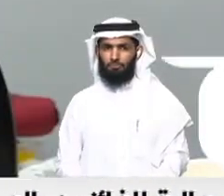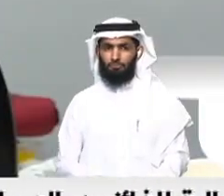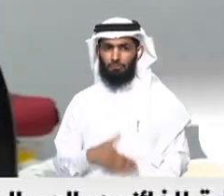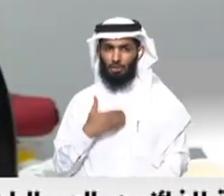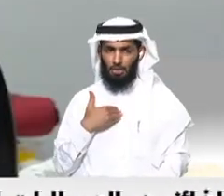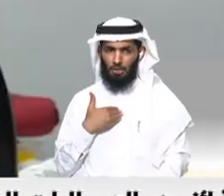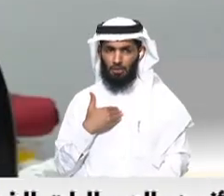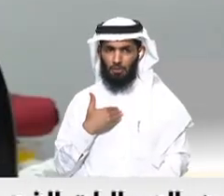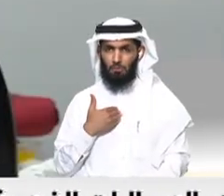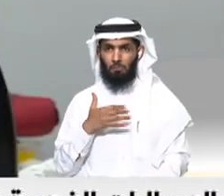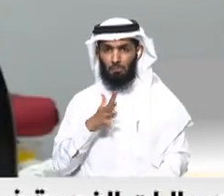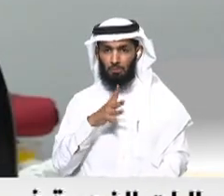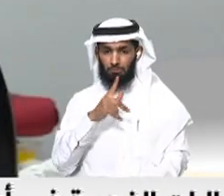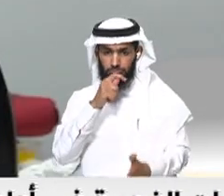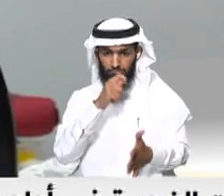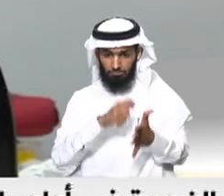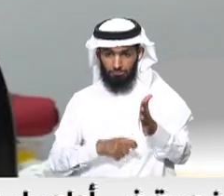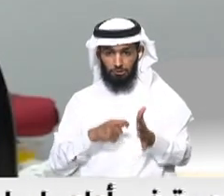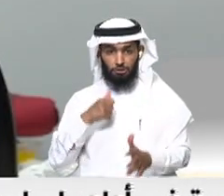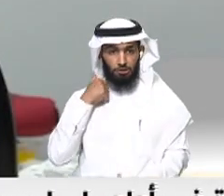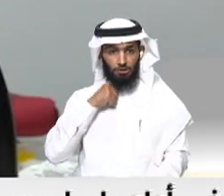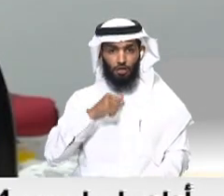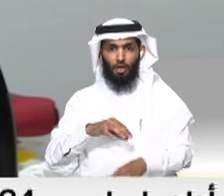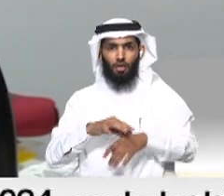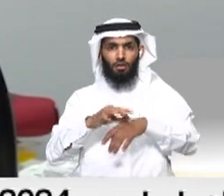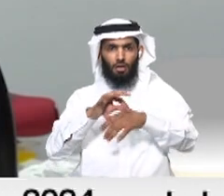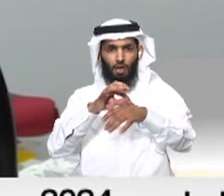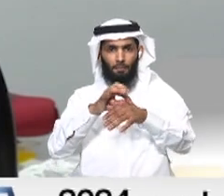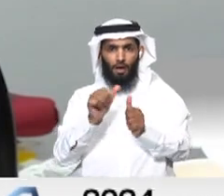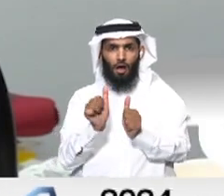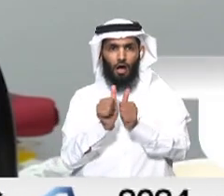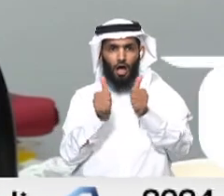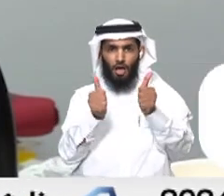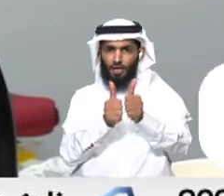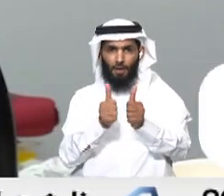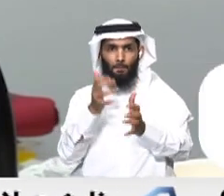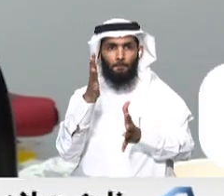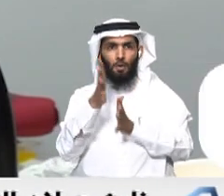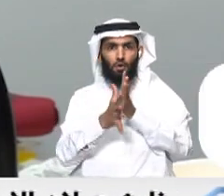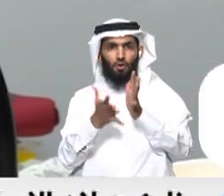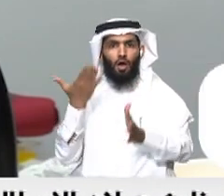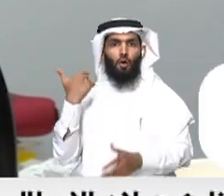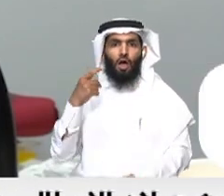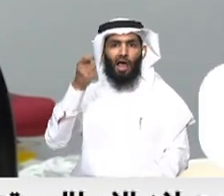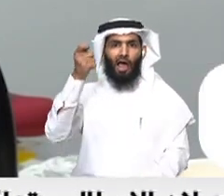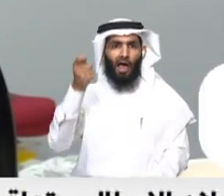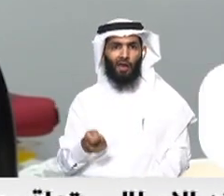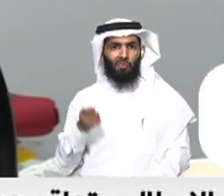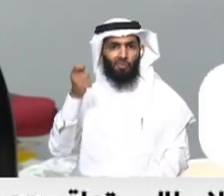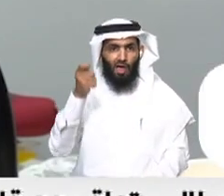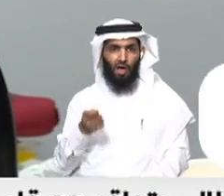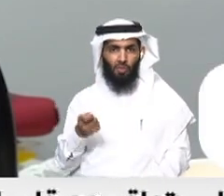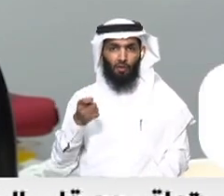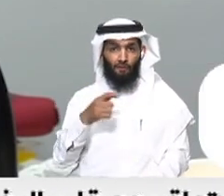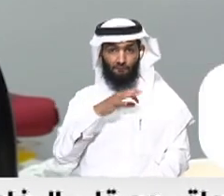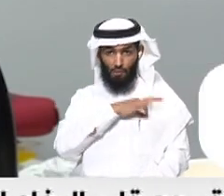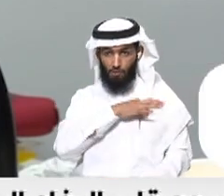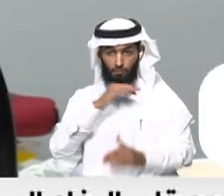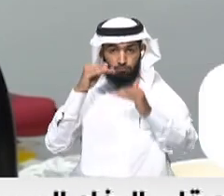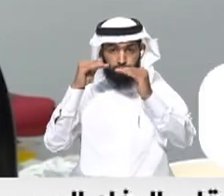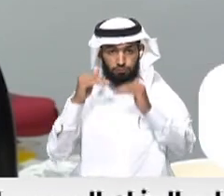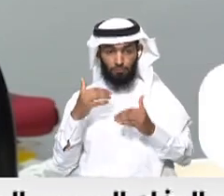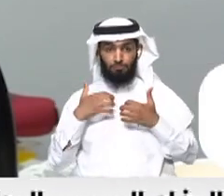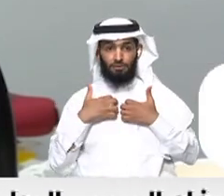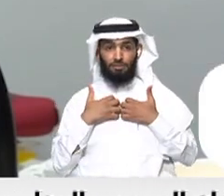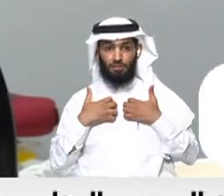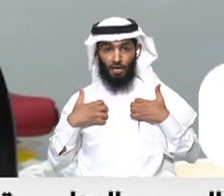أعتقد أن هذا القرار سيفيد ملايين العائلات التي حصلت على قروض، كما سيساعد المصانع والشركات المتوسطة في